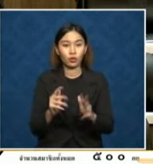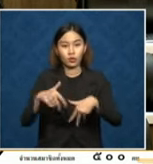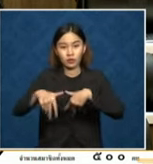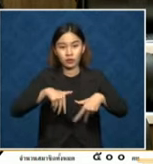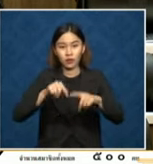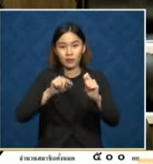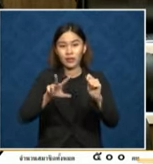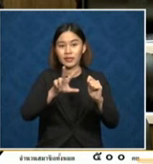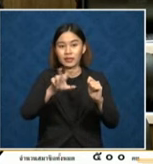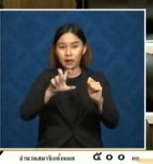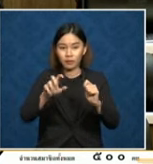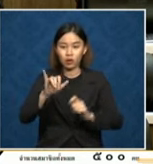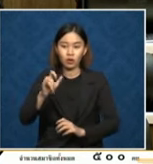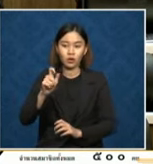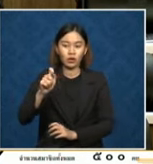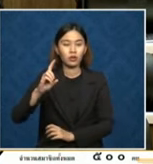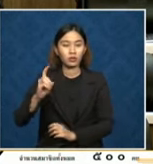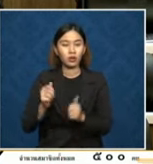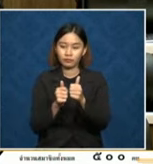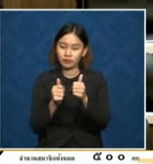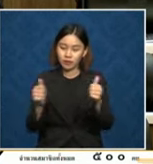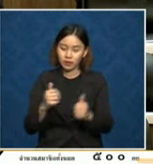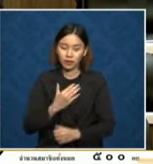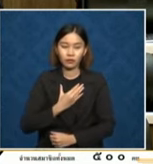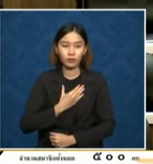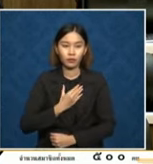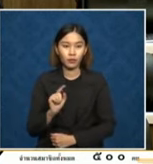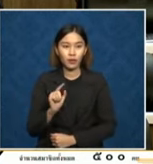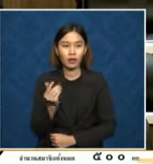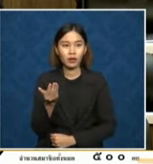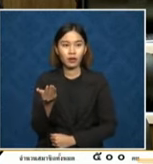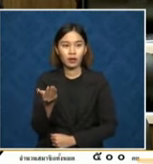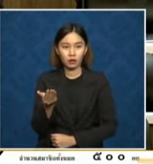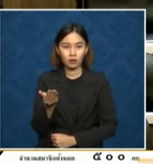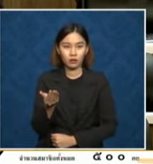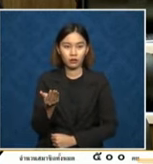อำเภอสามระยอดได้เป็นอย่างมากครับกับผมจึงใคร่ข